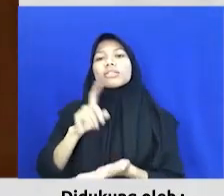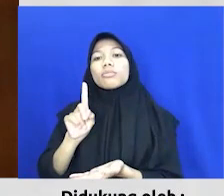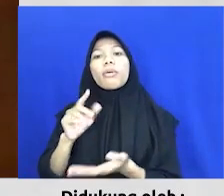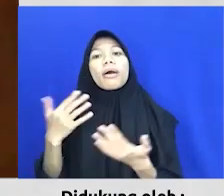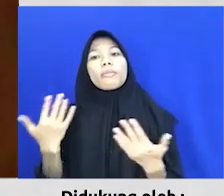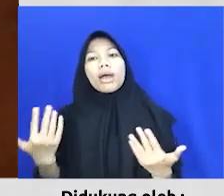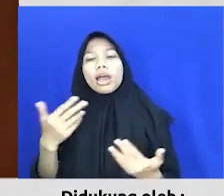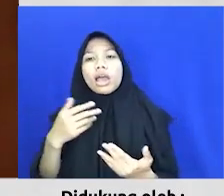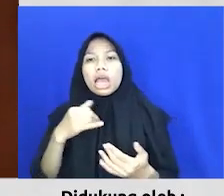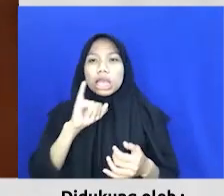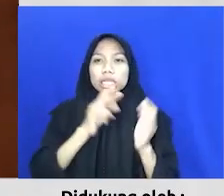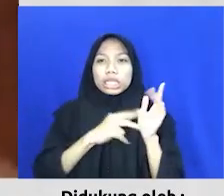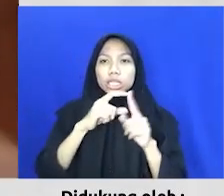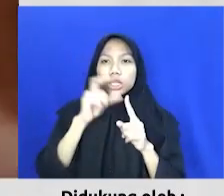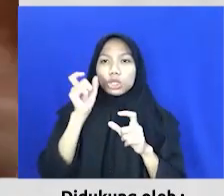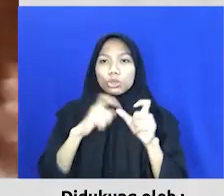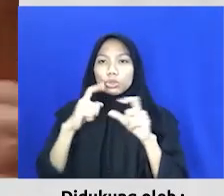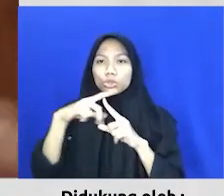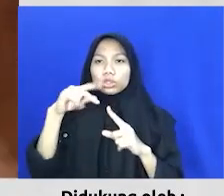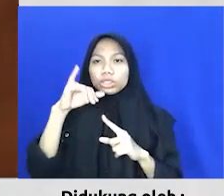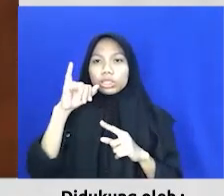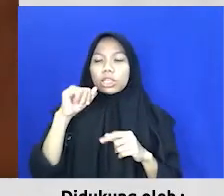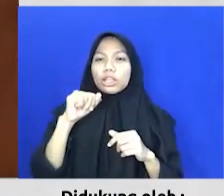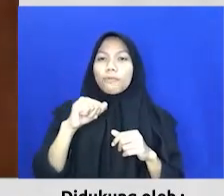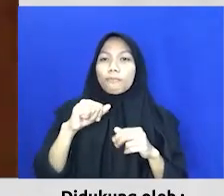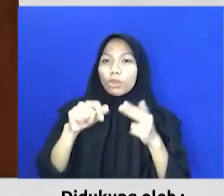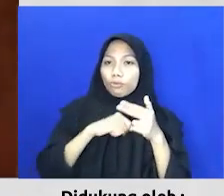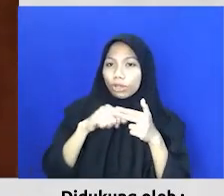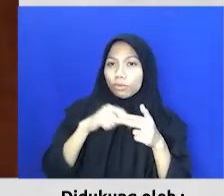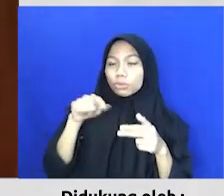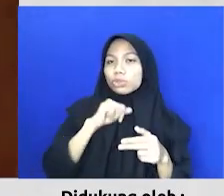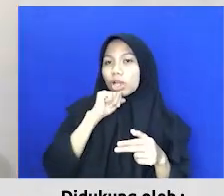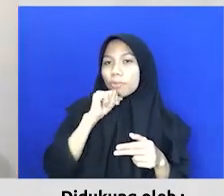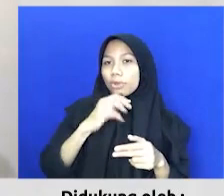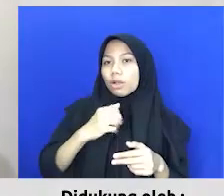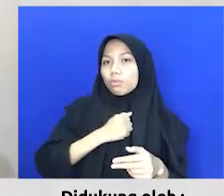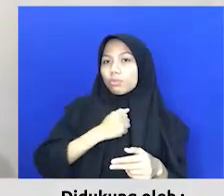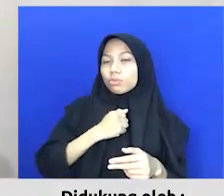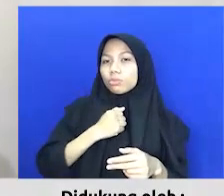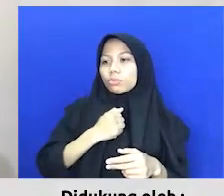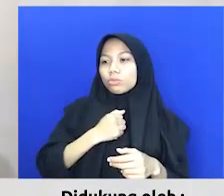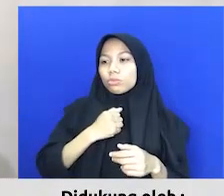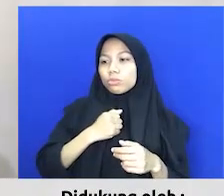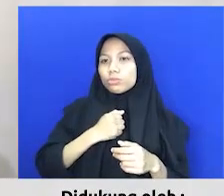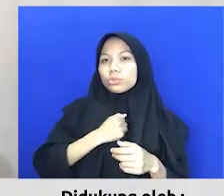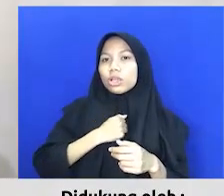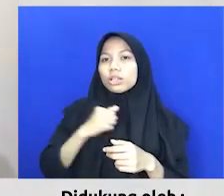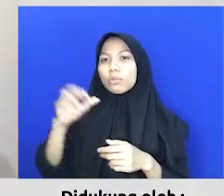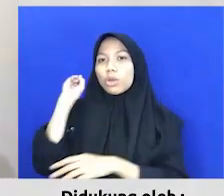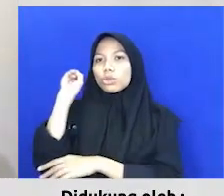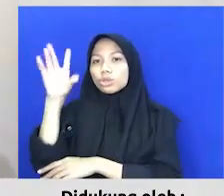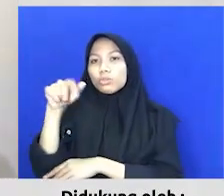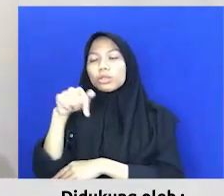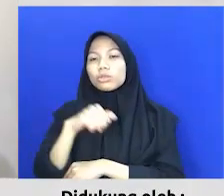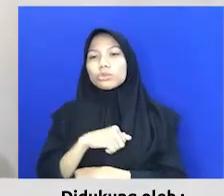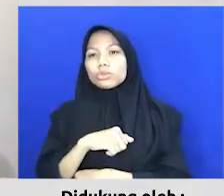Nah, tapi orang senang-senang nonton, tiba-tiba dia datang dengan konflik-konflik kan. Konflik itu diceritakan seperti